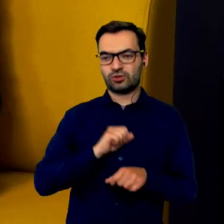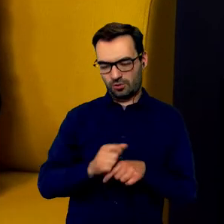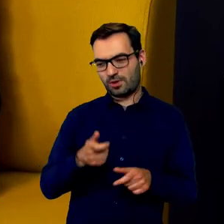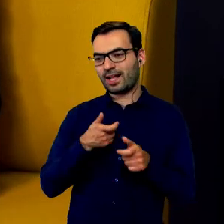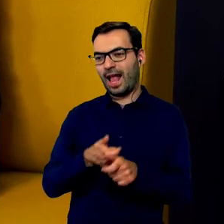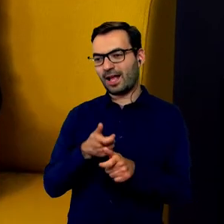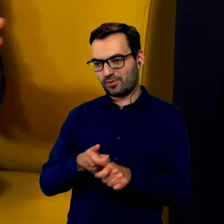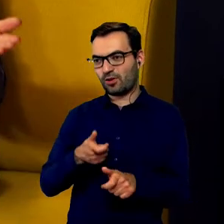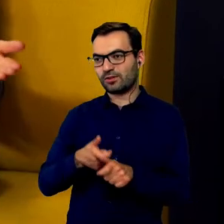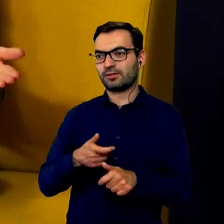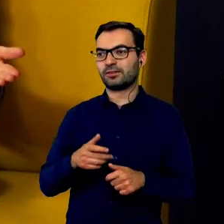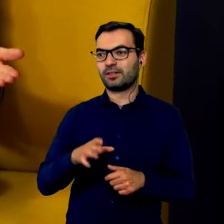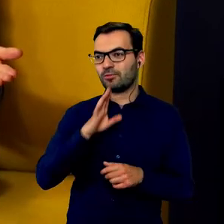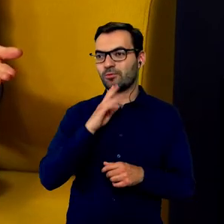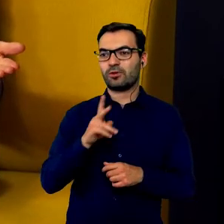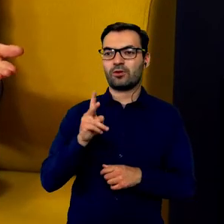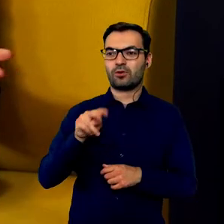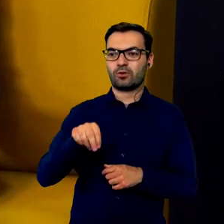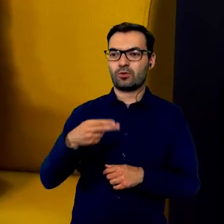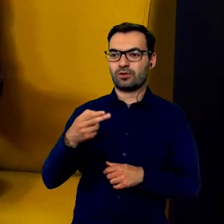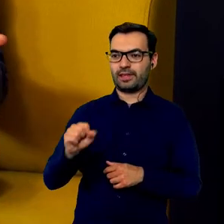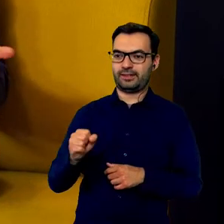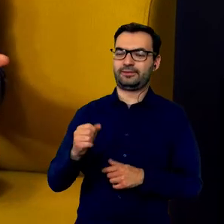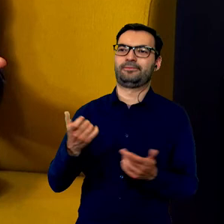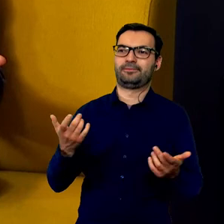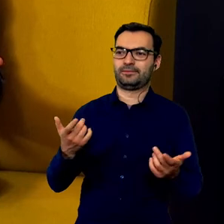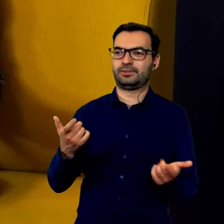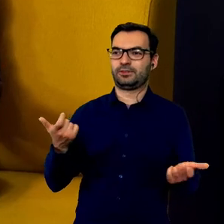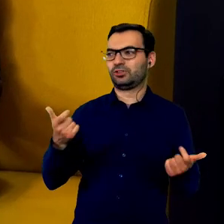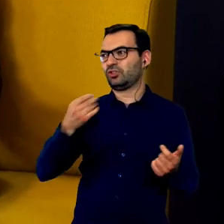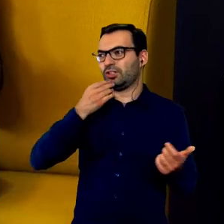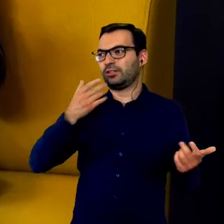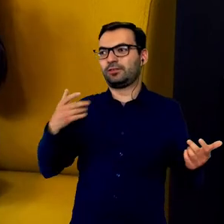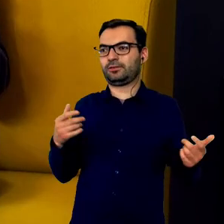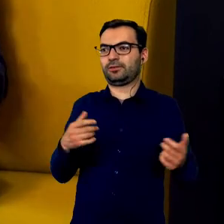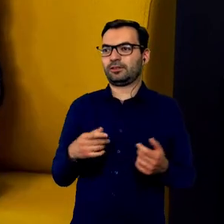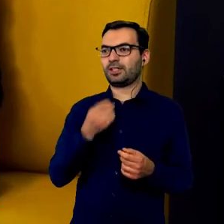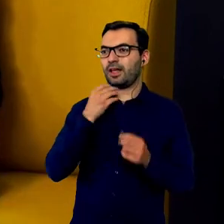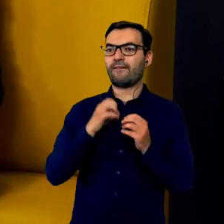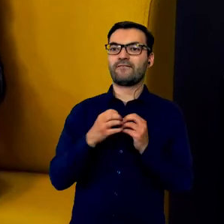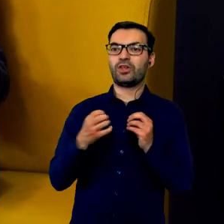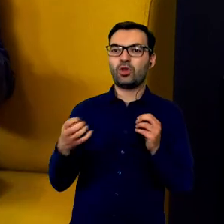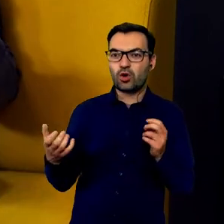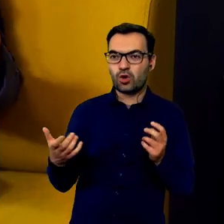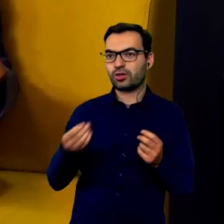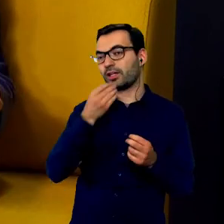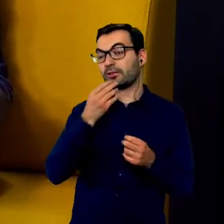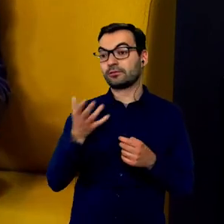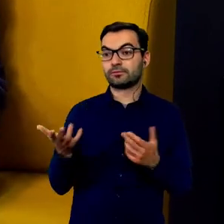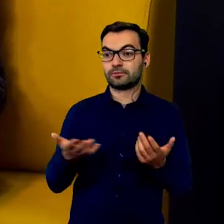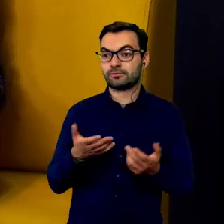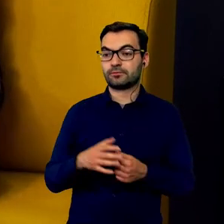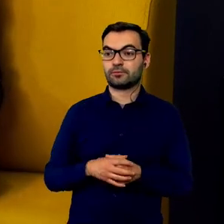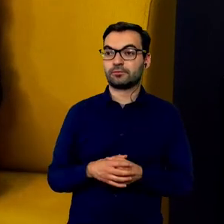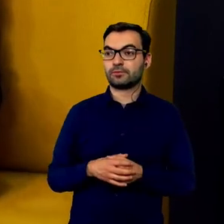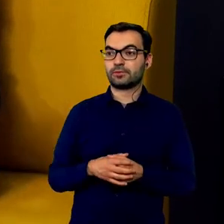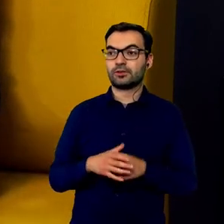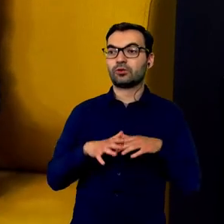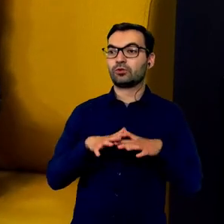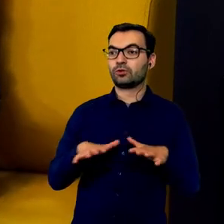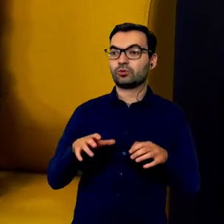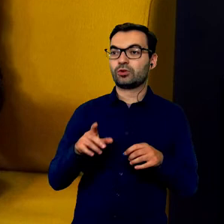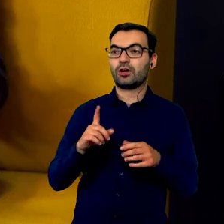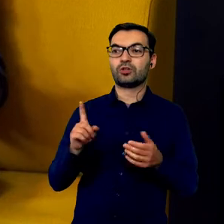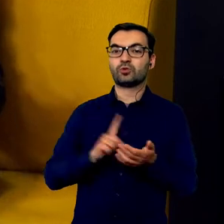karmione. Tak jak ta kuna. No, wydawałoby się, co ona może jeść? Ona je winogrona. Tam